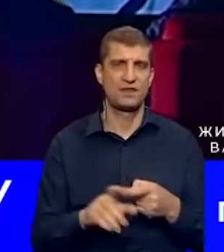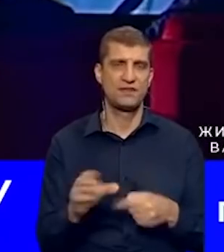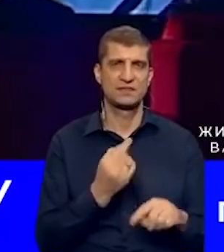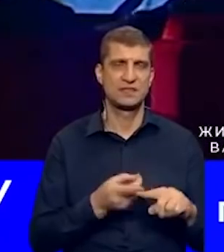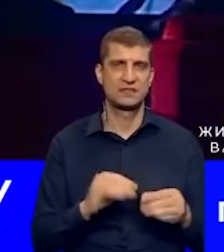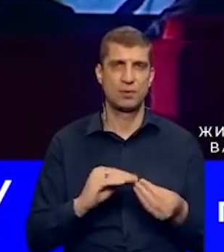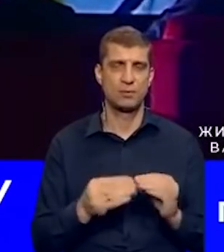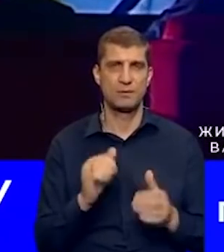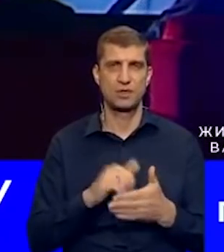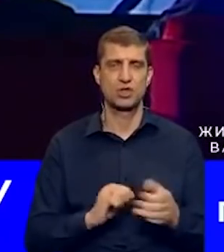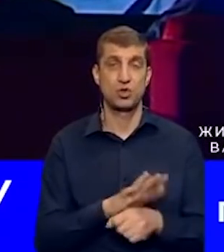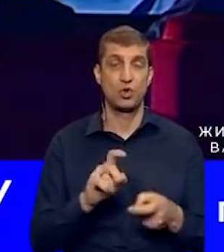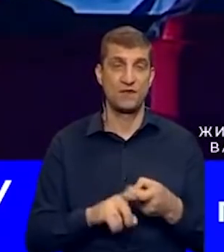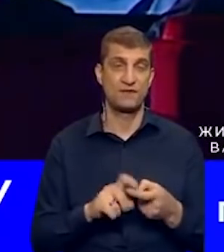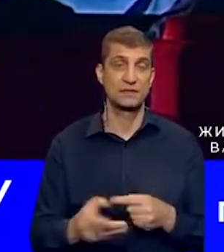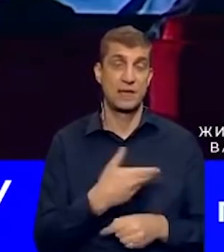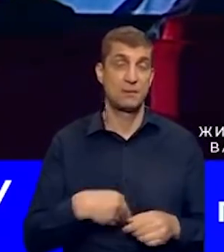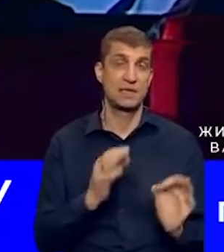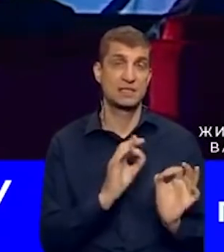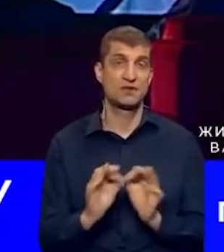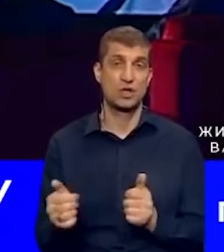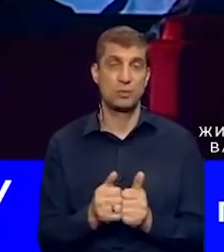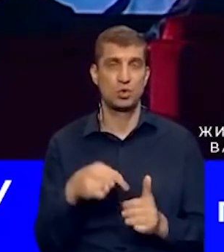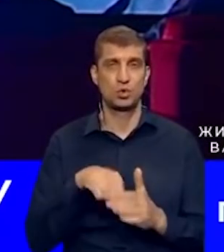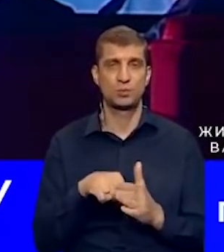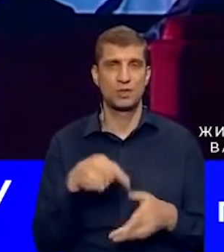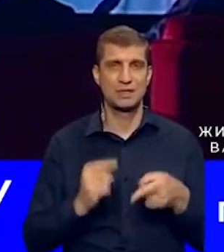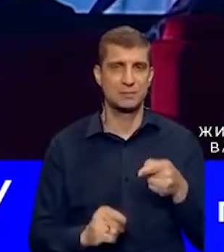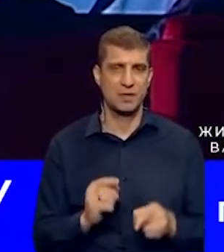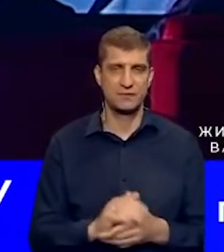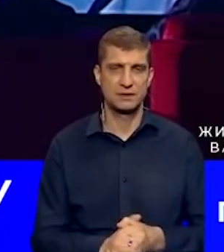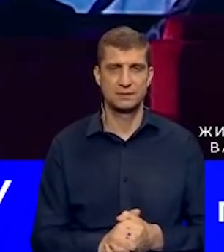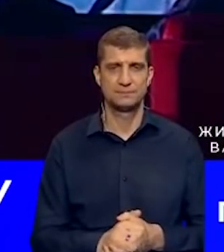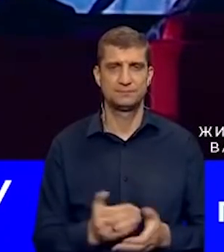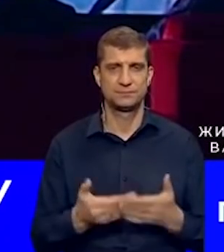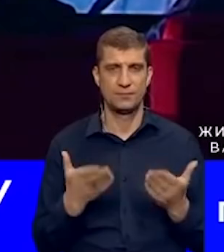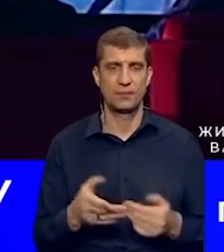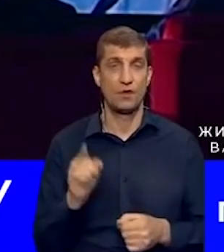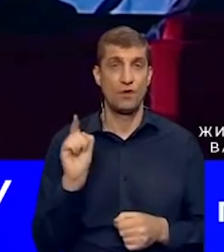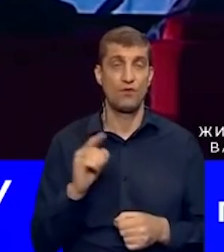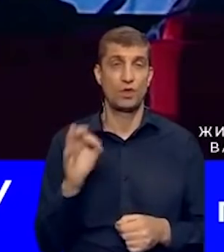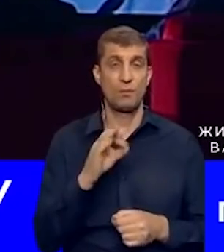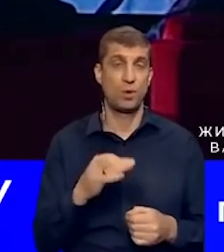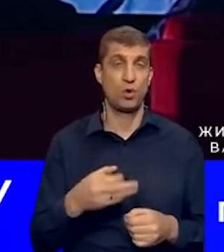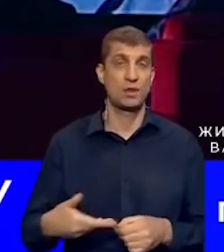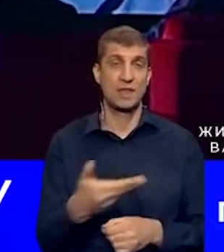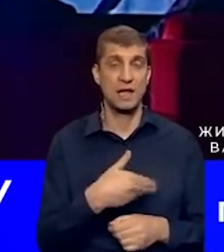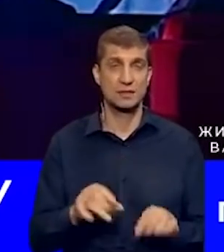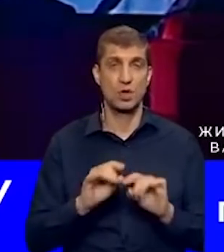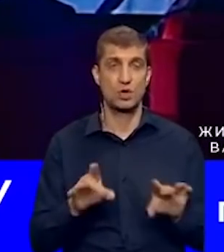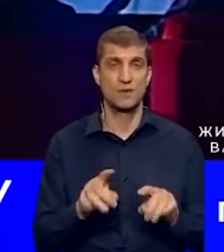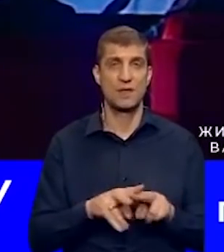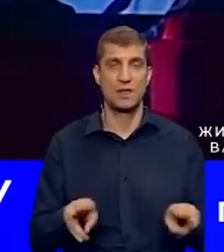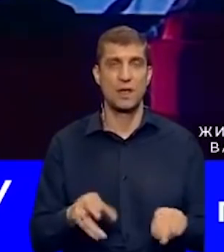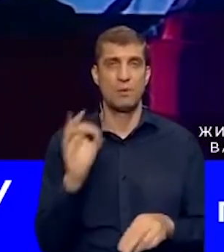коронавірус. Ну і ми, звичайно, поряд. Тобто, насправді, от вони про нас розповідають як про